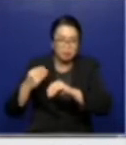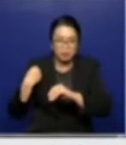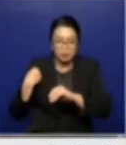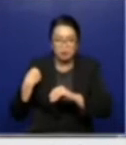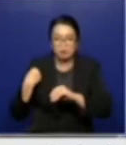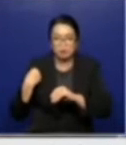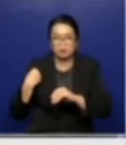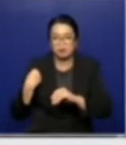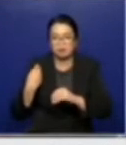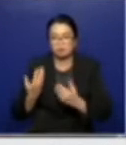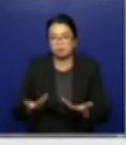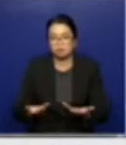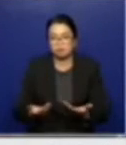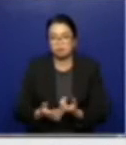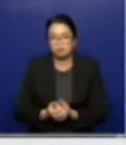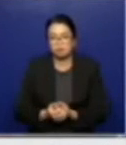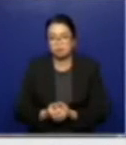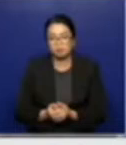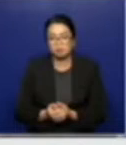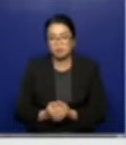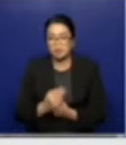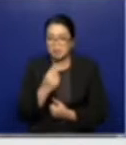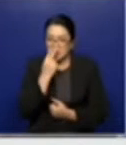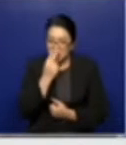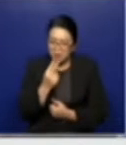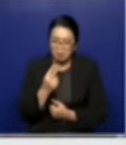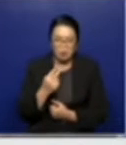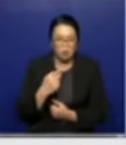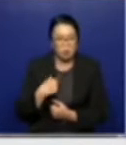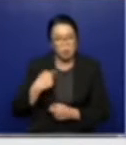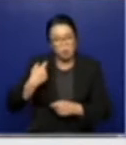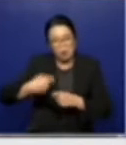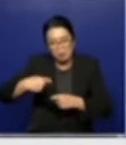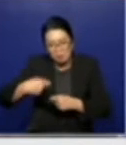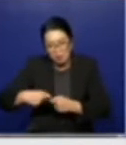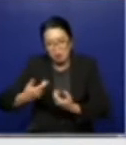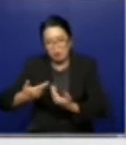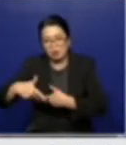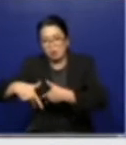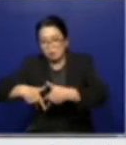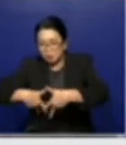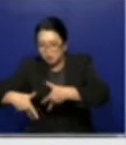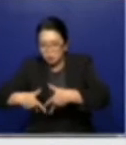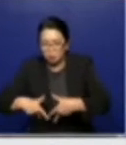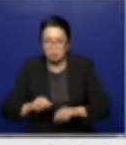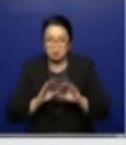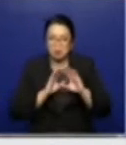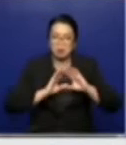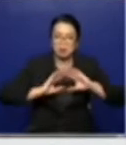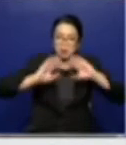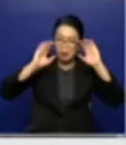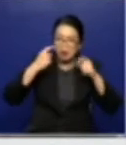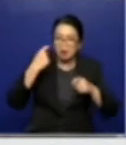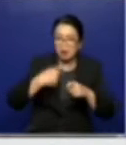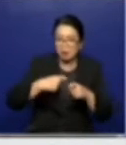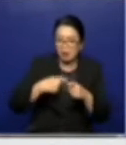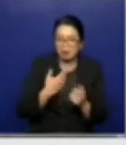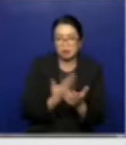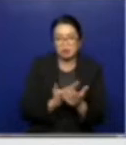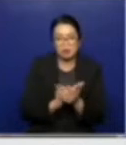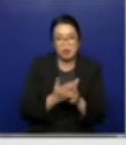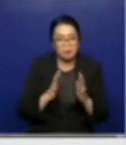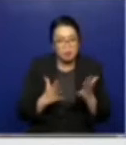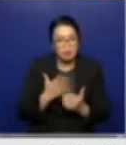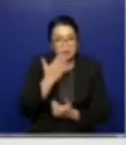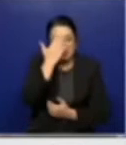เพิ่มพูนขึ้นจะเห็นได้ว่าลำบากกันทั้งรัฐบาลลำบากกันทั้งประชาชนแต่ทำไมรัฐบา